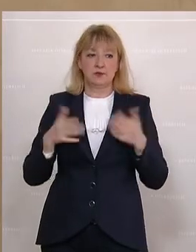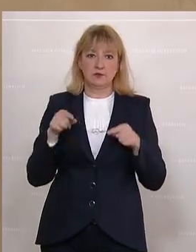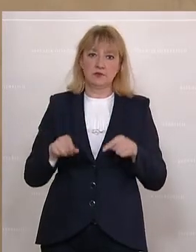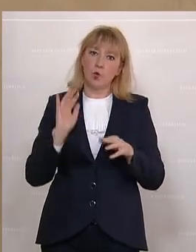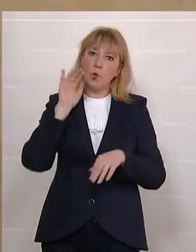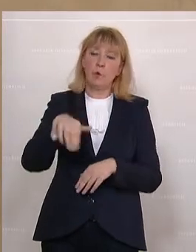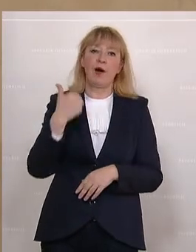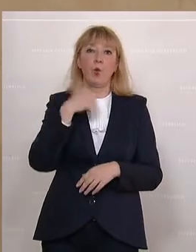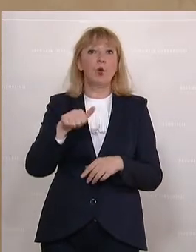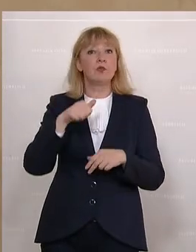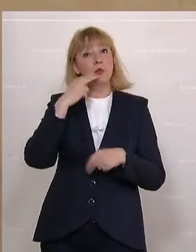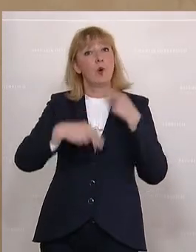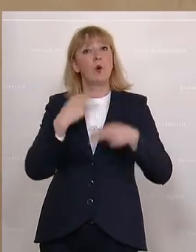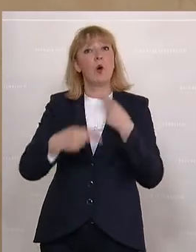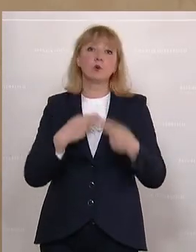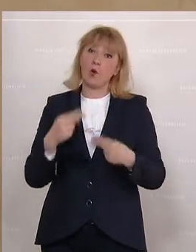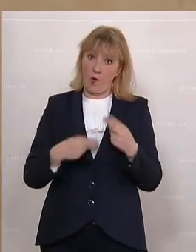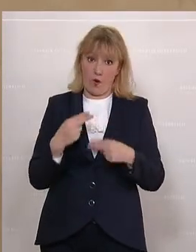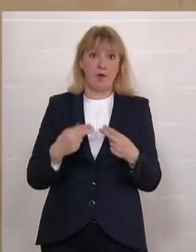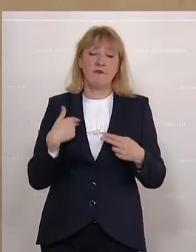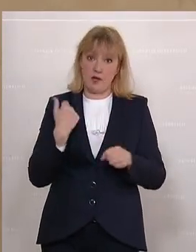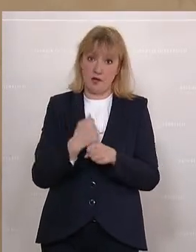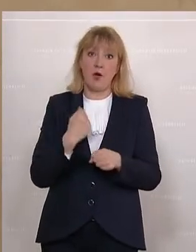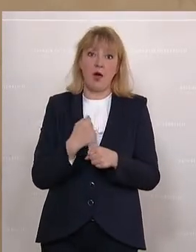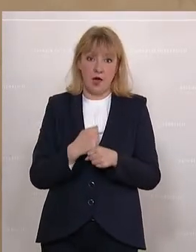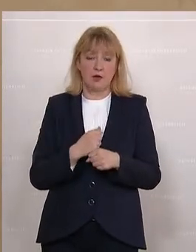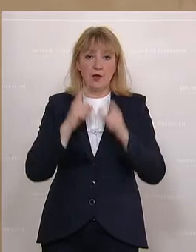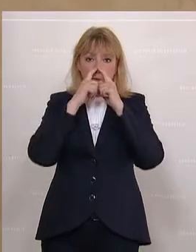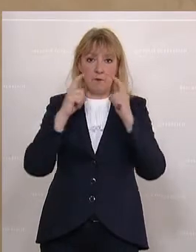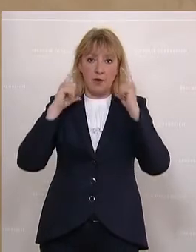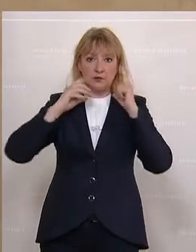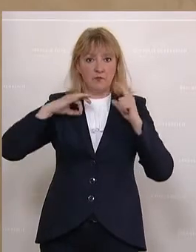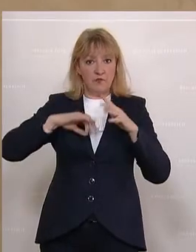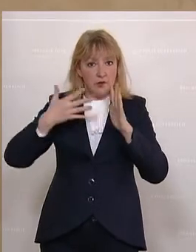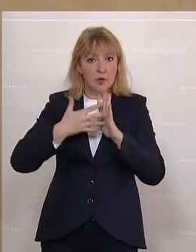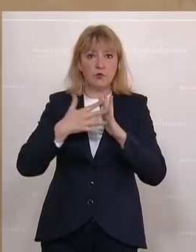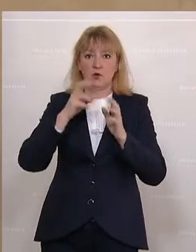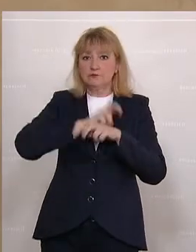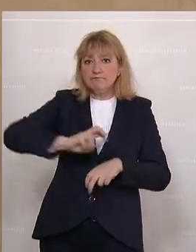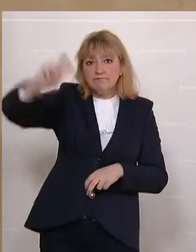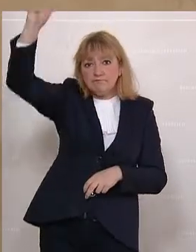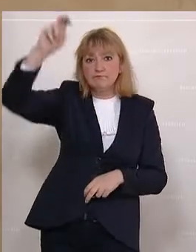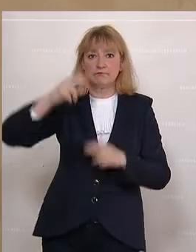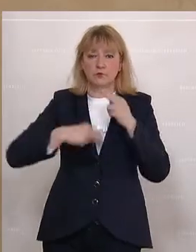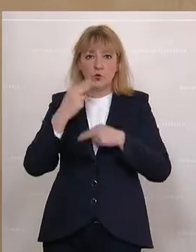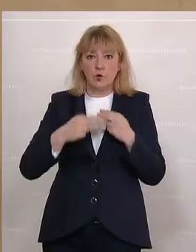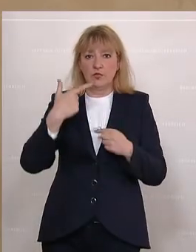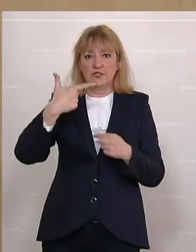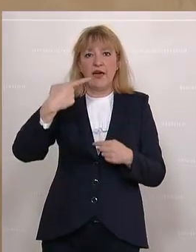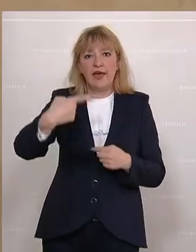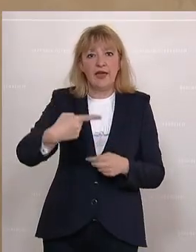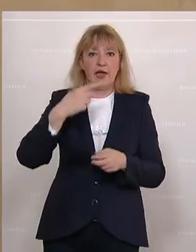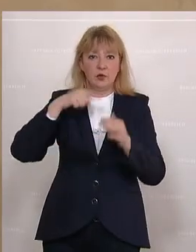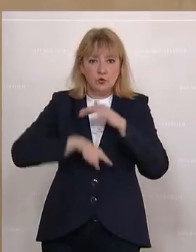über 100 kontrollen durchgeführt wurden masken pflicht wurde kontrolliert zeit beide wurden kontrolliert zweig trug zutrittskontrollen